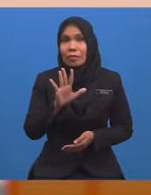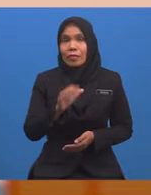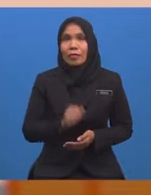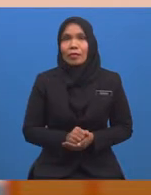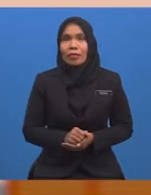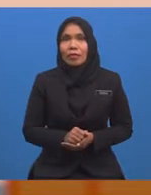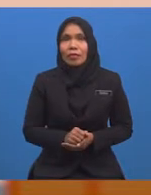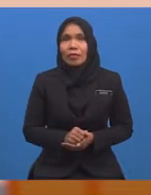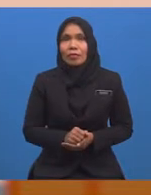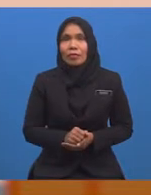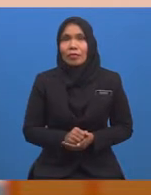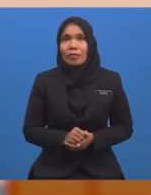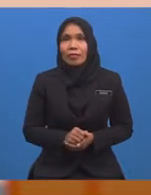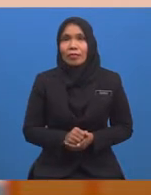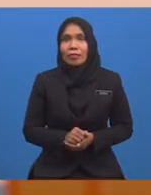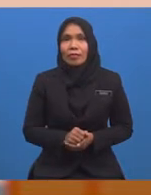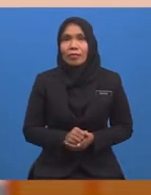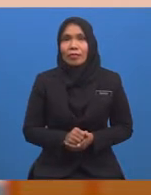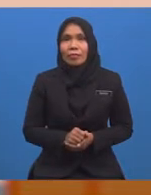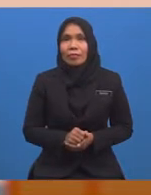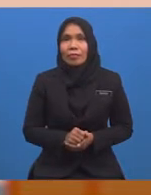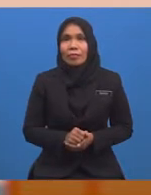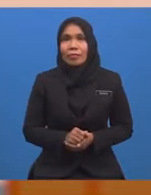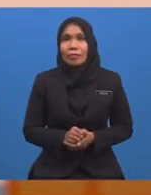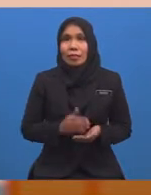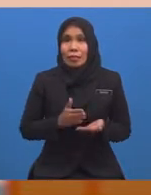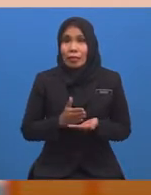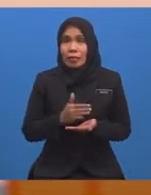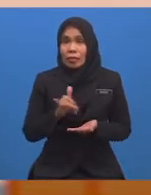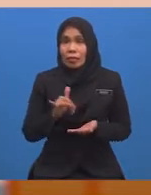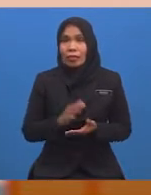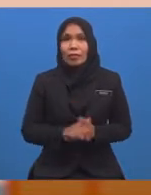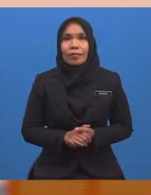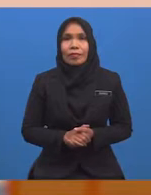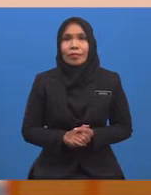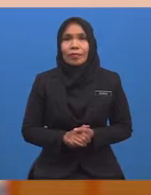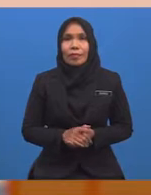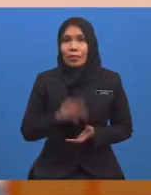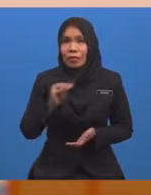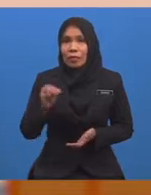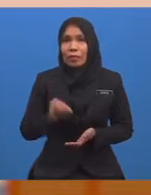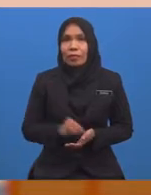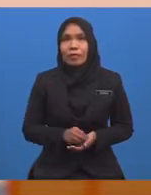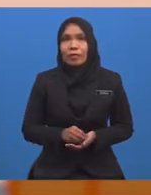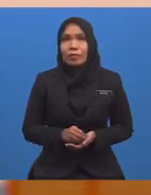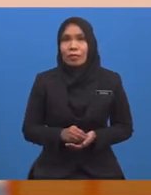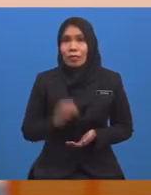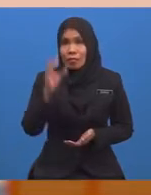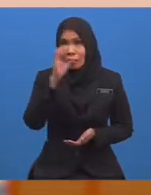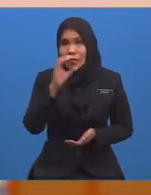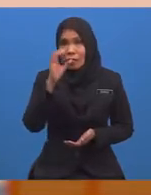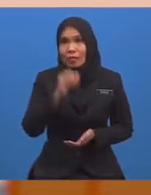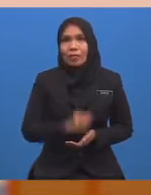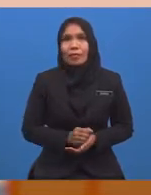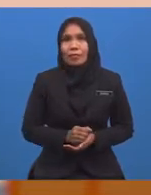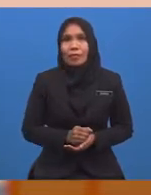seterusnya murid-murid perlu mencari jumlah gua ore yang